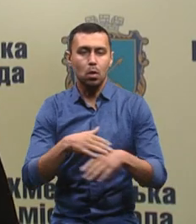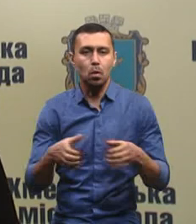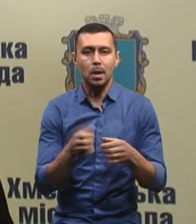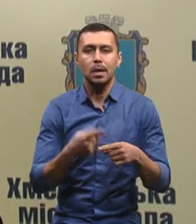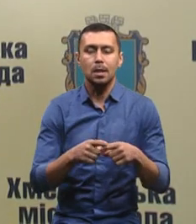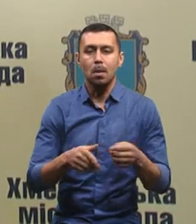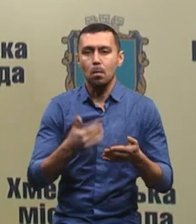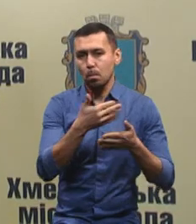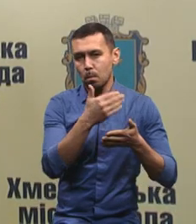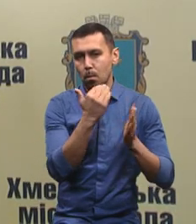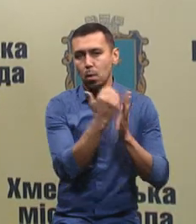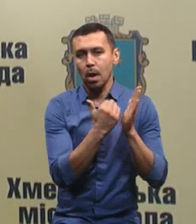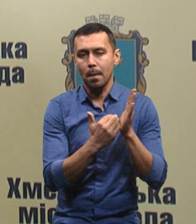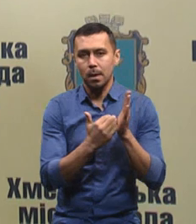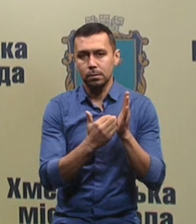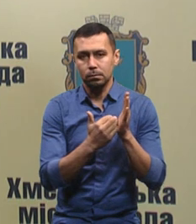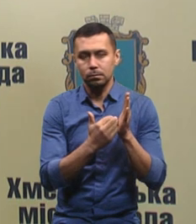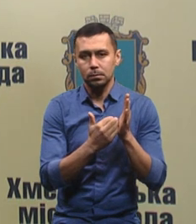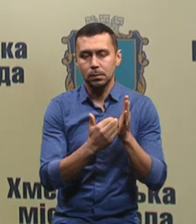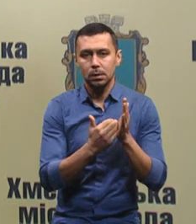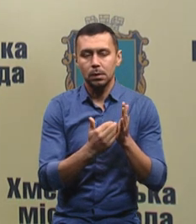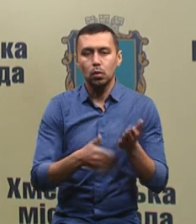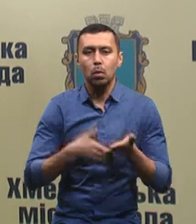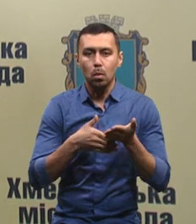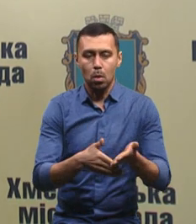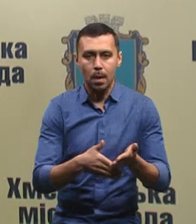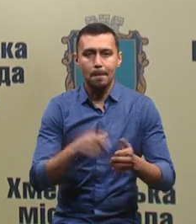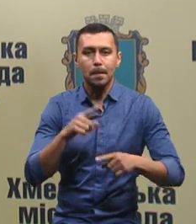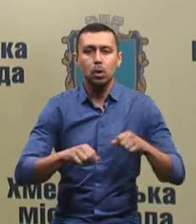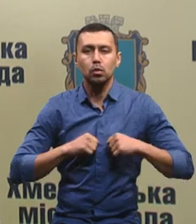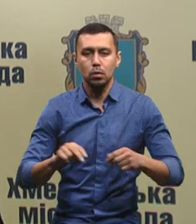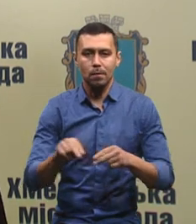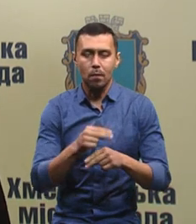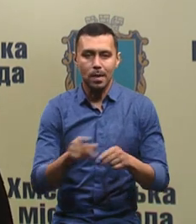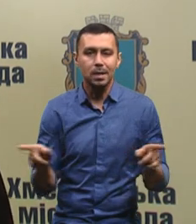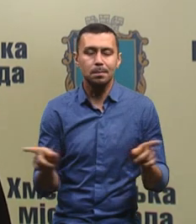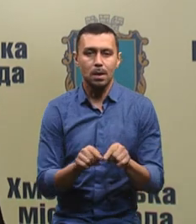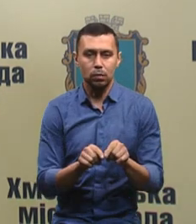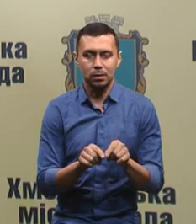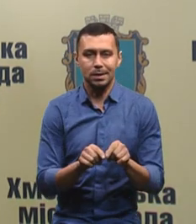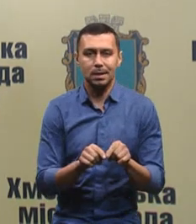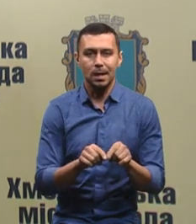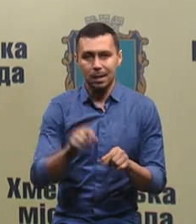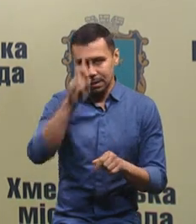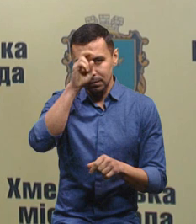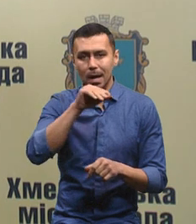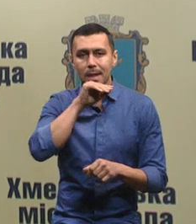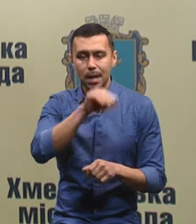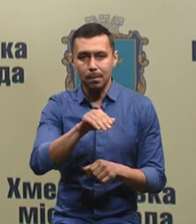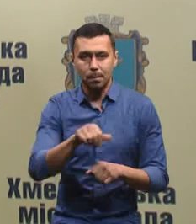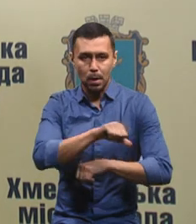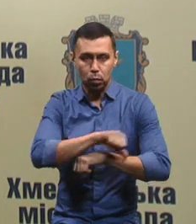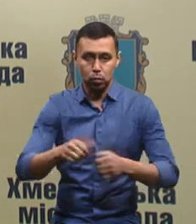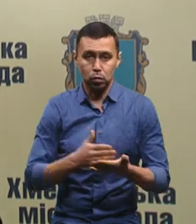це і програма національного патріотичного виховання спільно з Державної академією прикордонної служби - це і